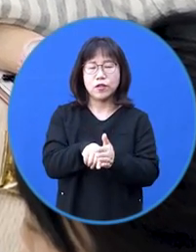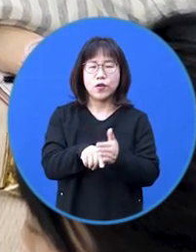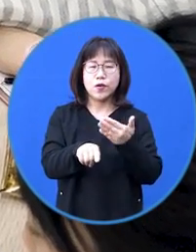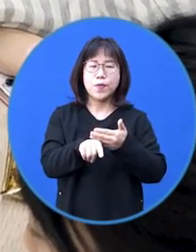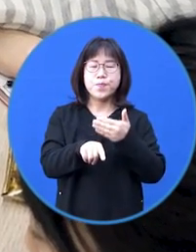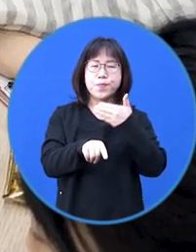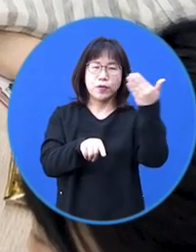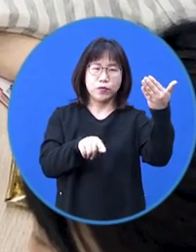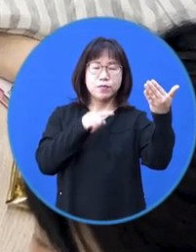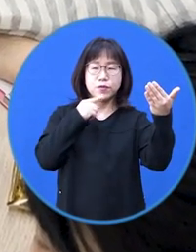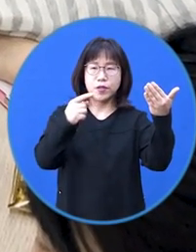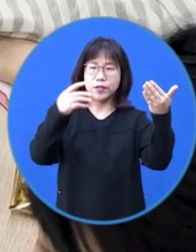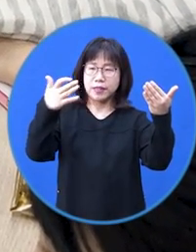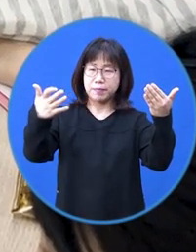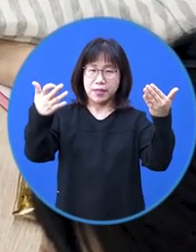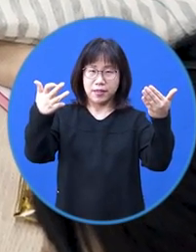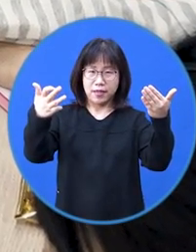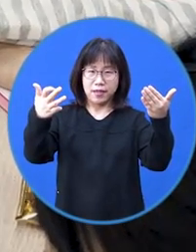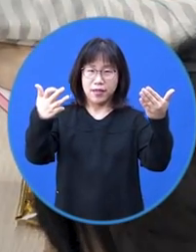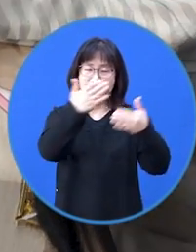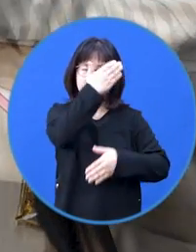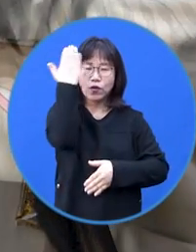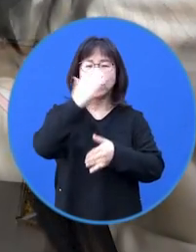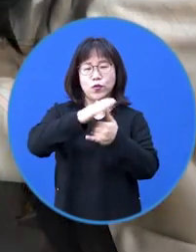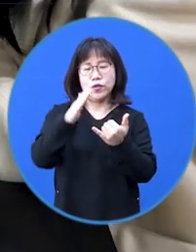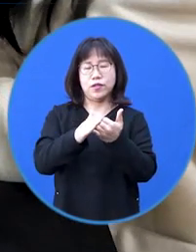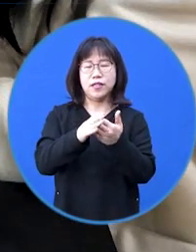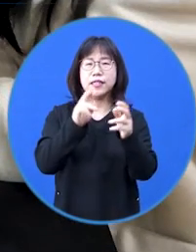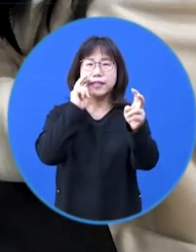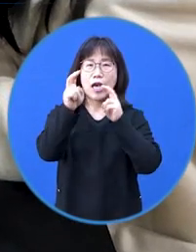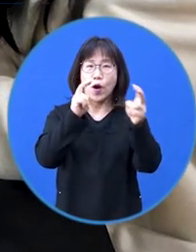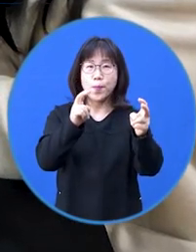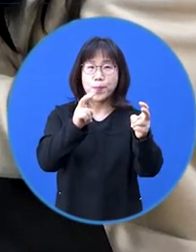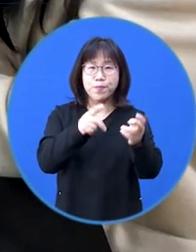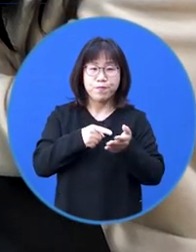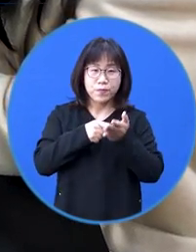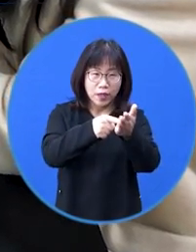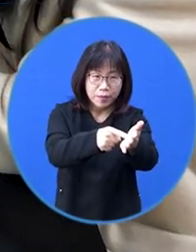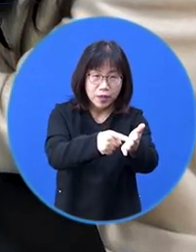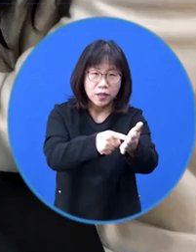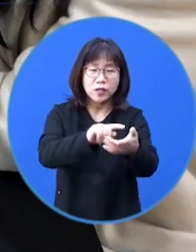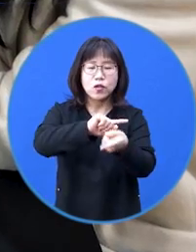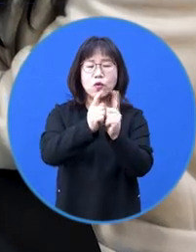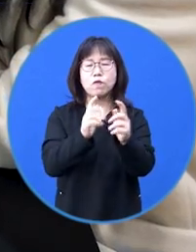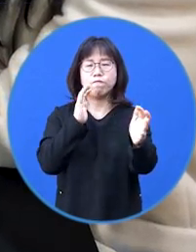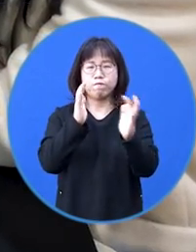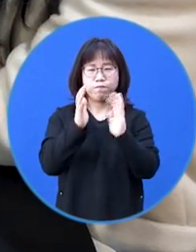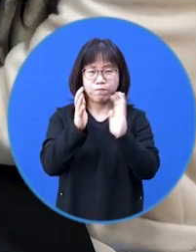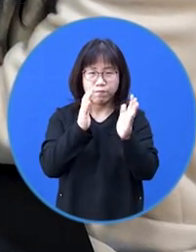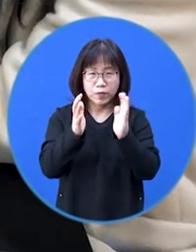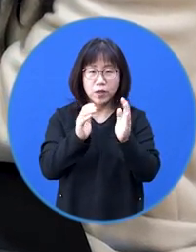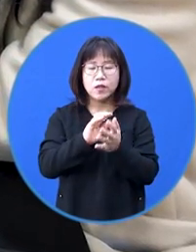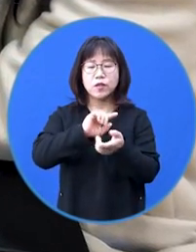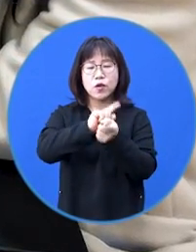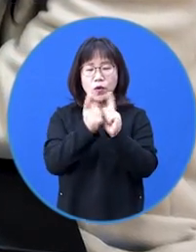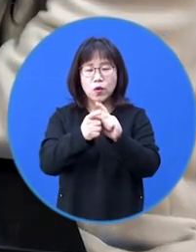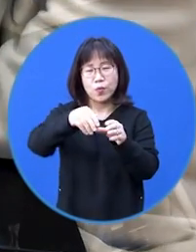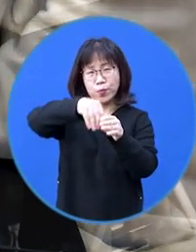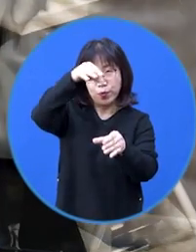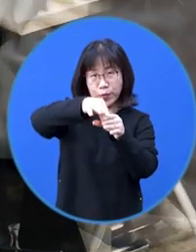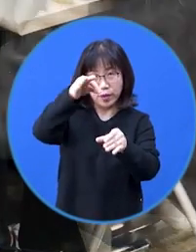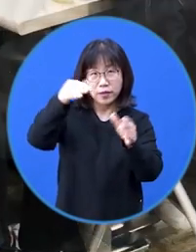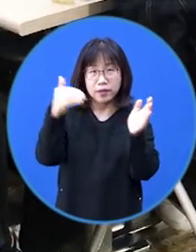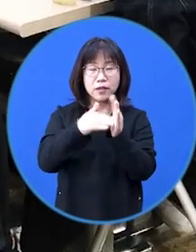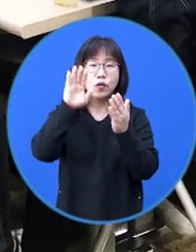부터 만 18세 미만 아동과 청소년들이 사업을 제안하면 공개 토론회에서 의견을 제시하고 공개